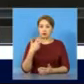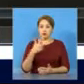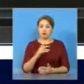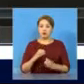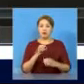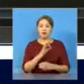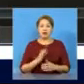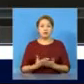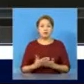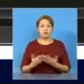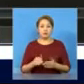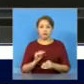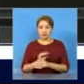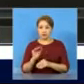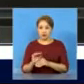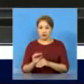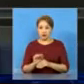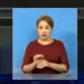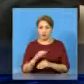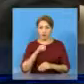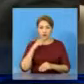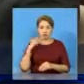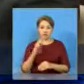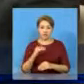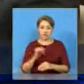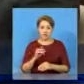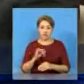3% көлемінде бөлшек салық, орысша розничный налог енгізіледі.